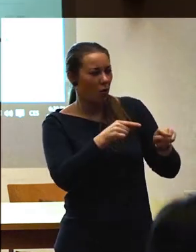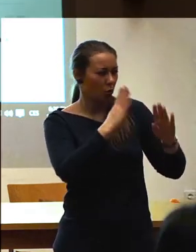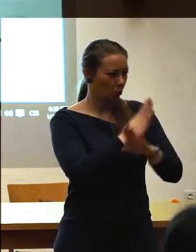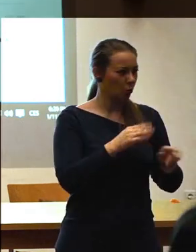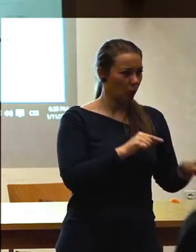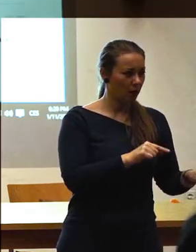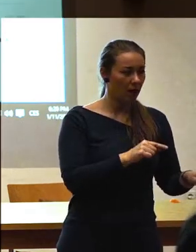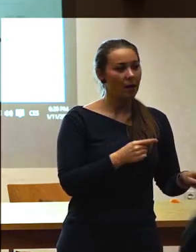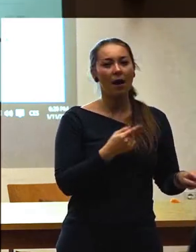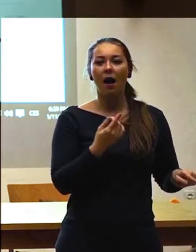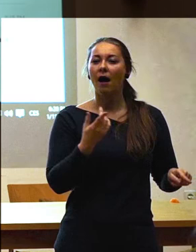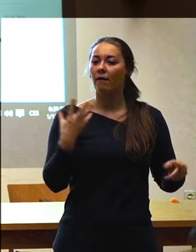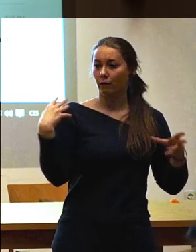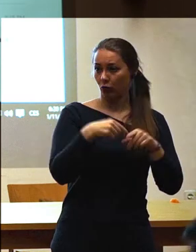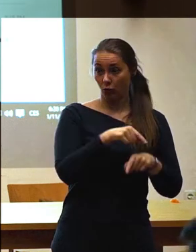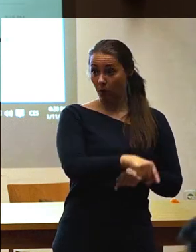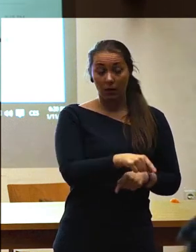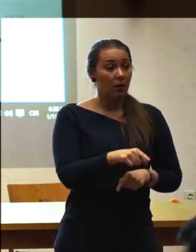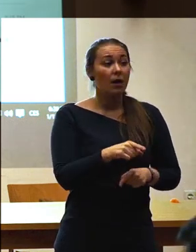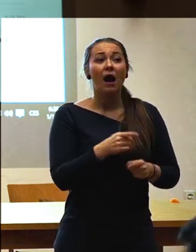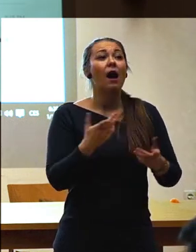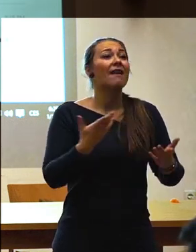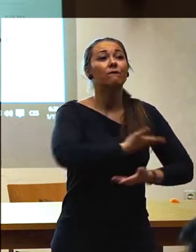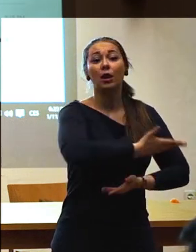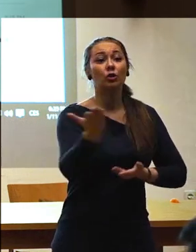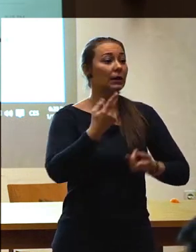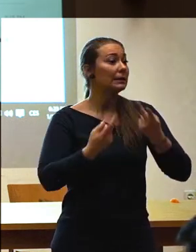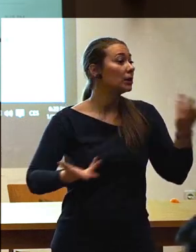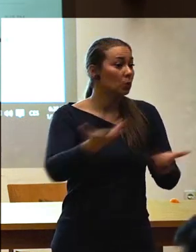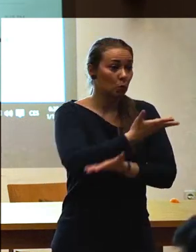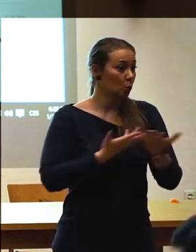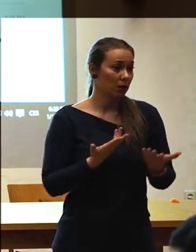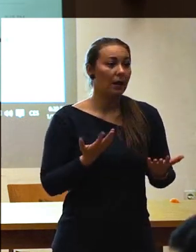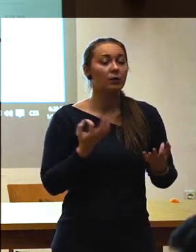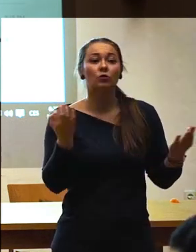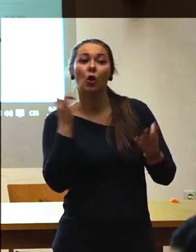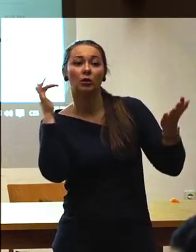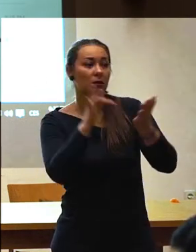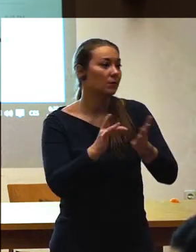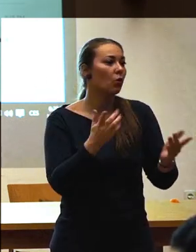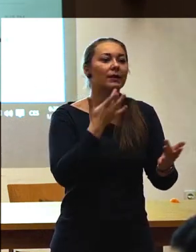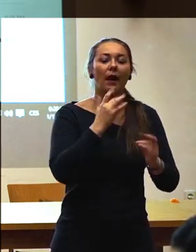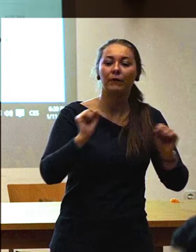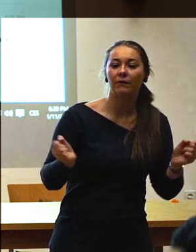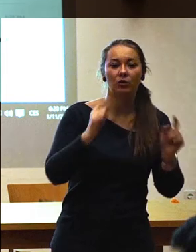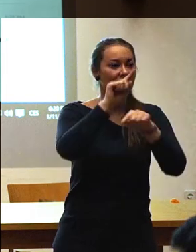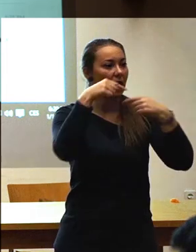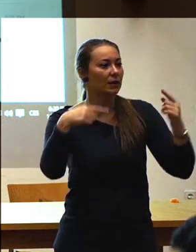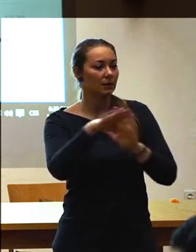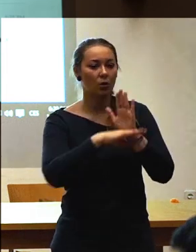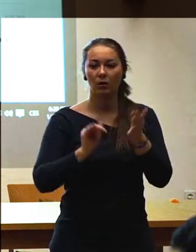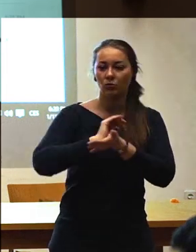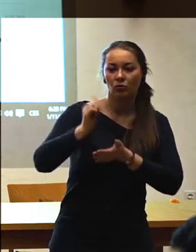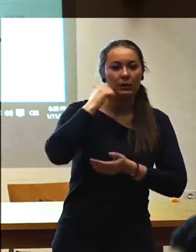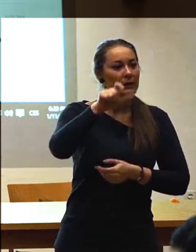i když tady neexistovala prakticky žádná debata o tom, jakým způsobem vytvářet programy anebo i vzdělávací programy pro